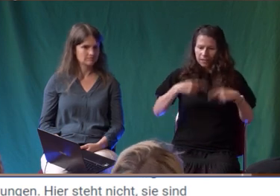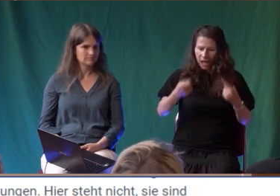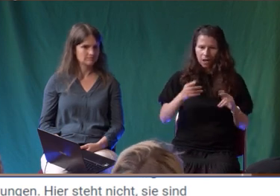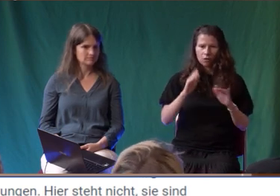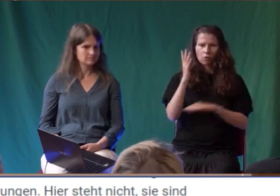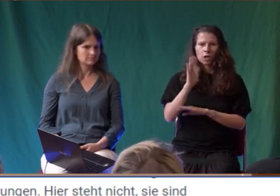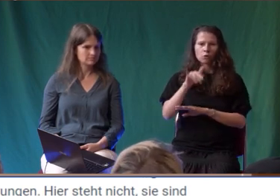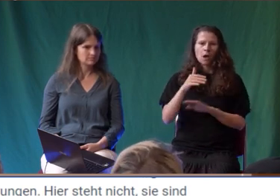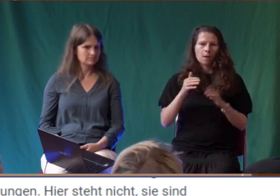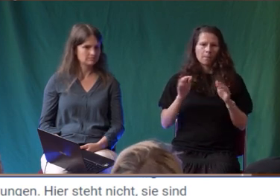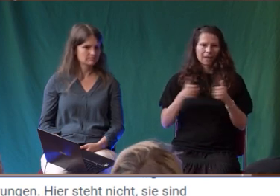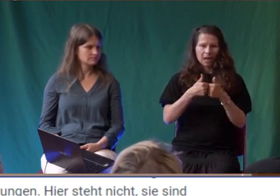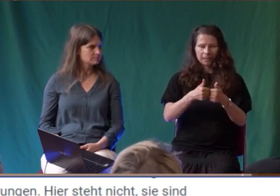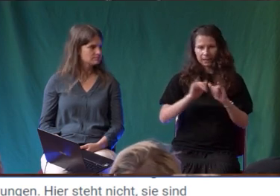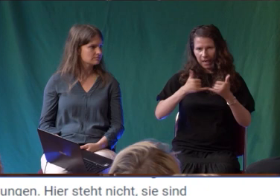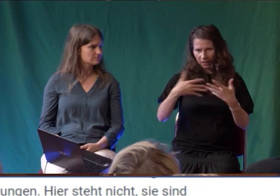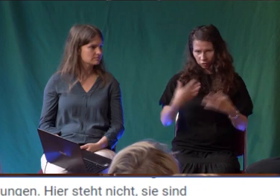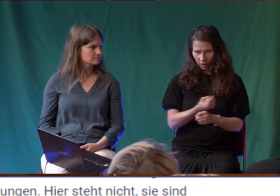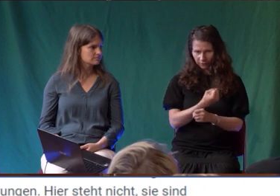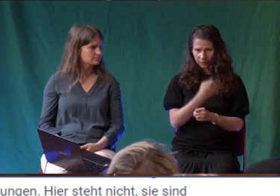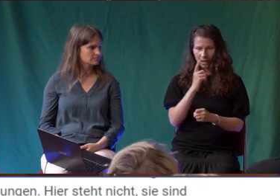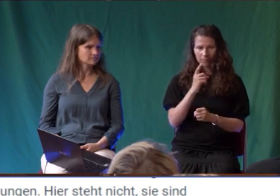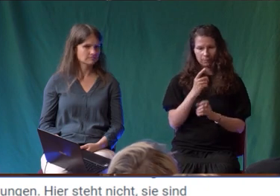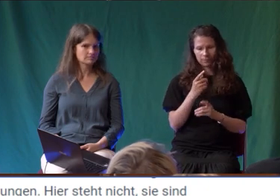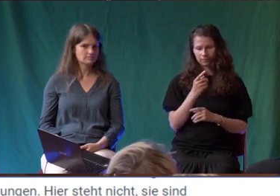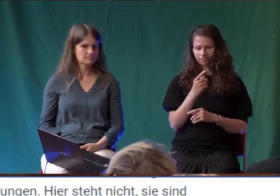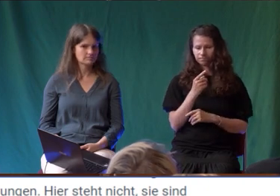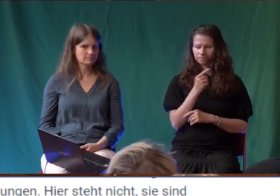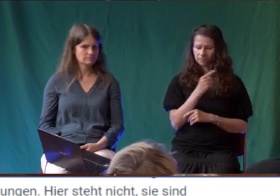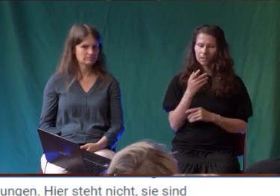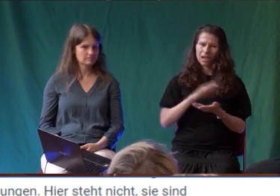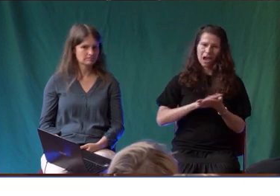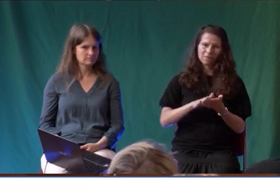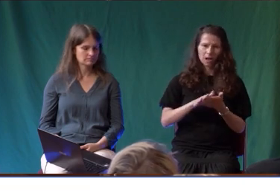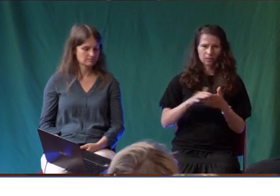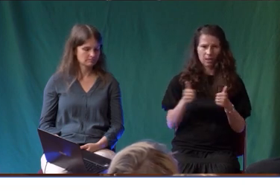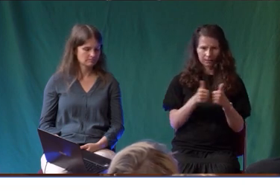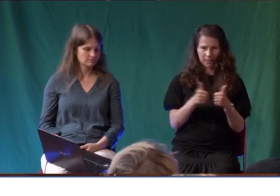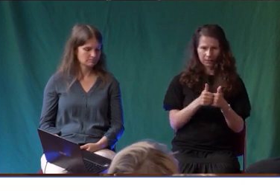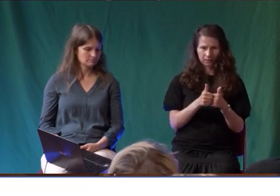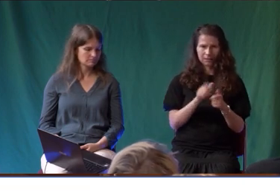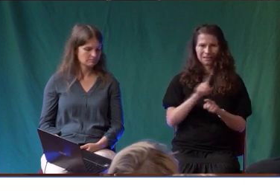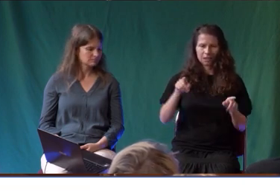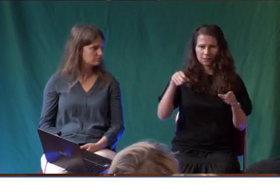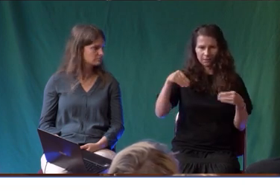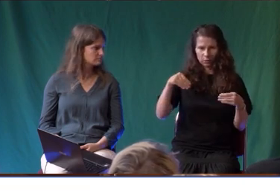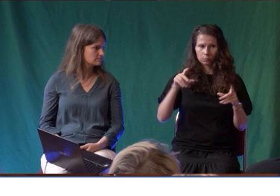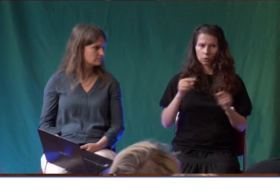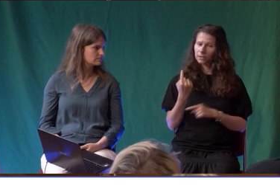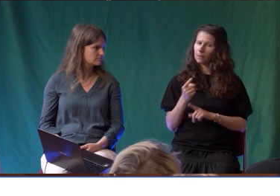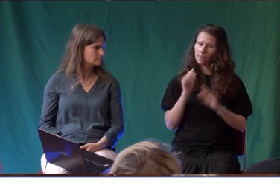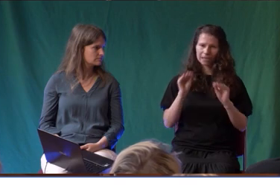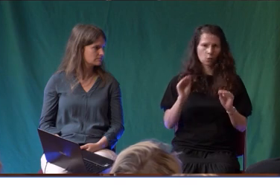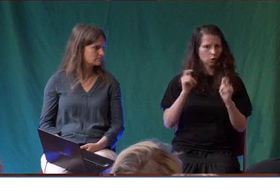Elternschaft die einfache Assistenz oder nicht qualifizierte Assistenz hat keinen pädagogischen Auftrag deswegen